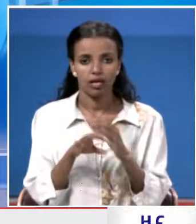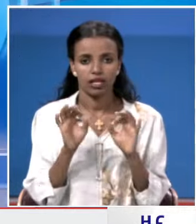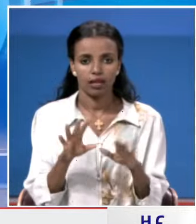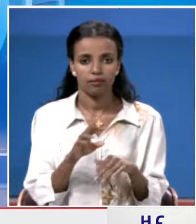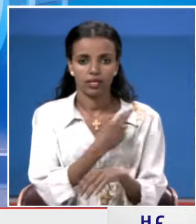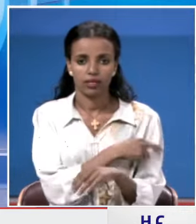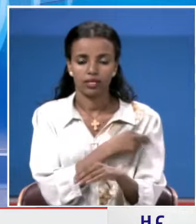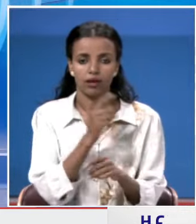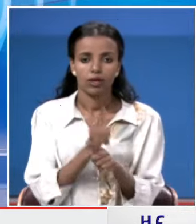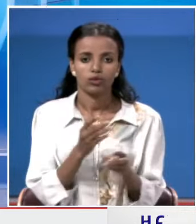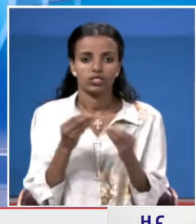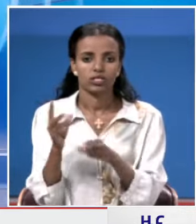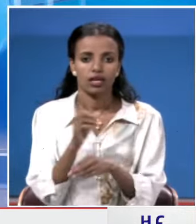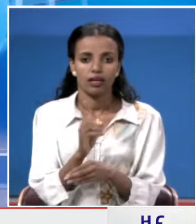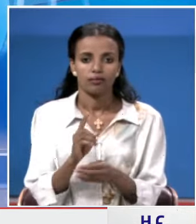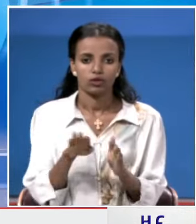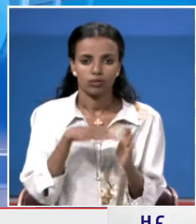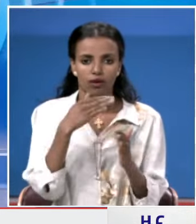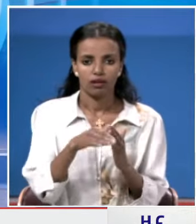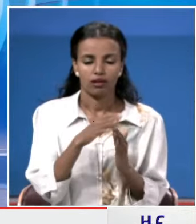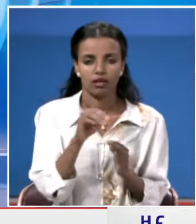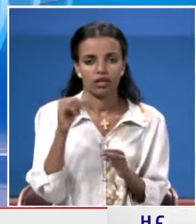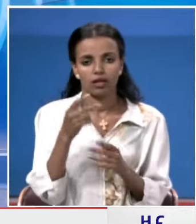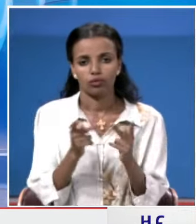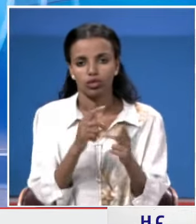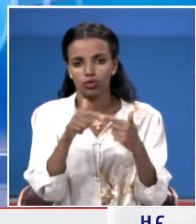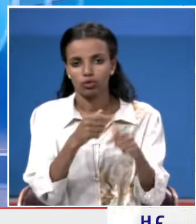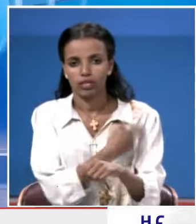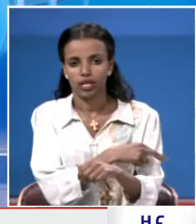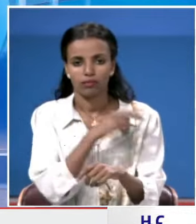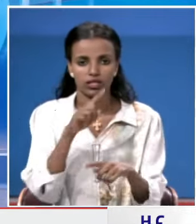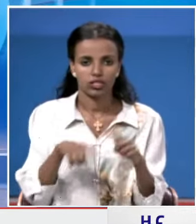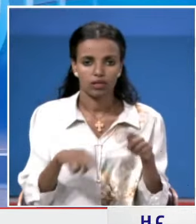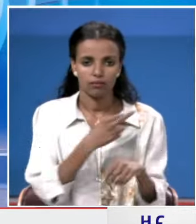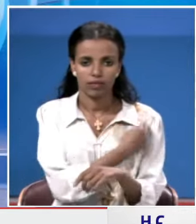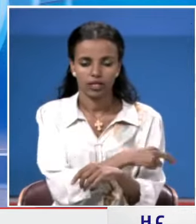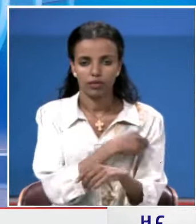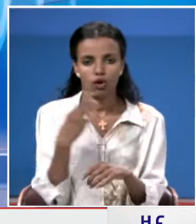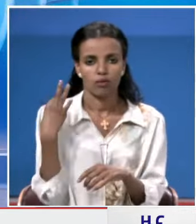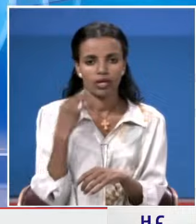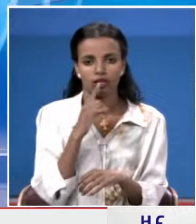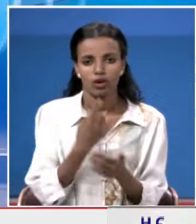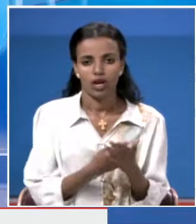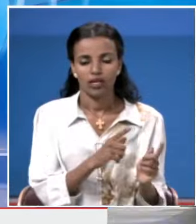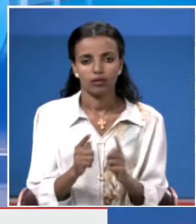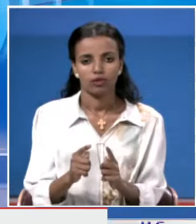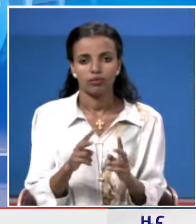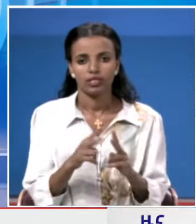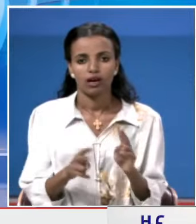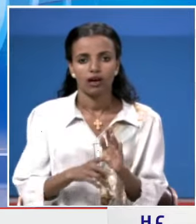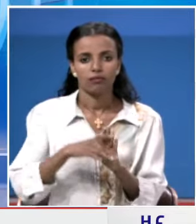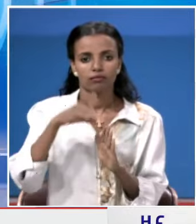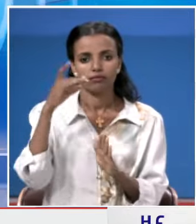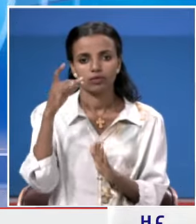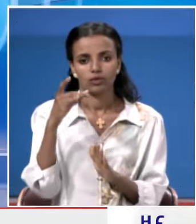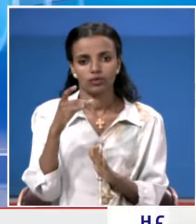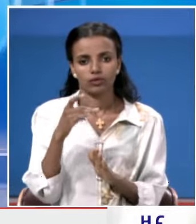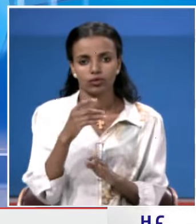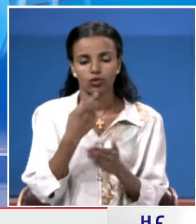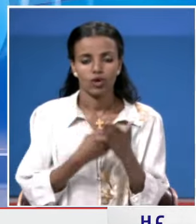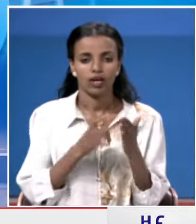አይደለም። ሪፈር እኮ አሁን ወደ ባህር ዳር እና ወደዚያ ሄዶ መታከም አልቻለም። ህክምናው በግል ነው። ያ ደግሞ በጣም በተጋነነ እና በውድ ዋጋ ነው።